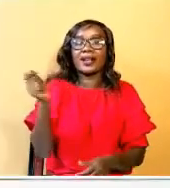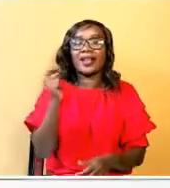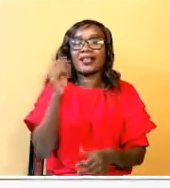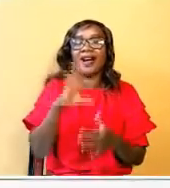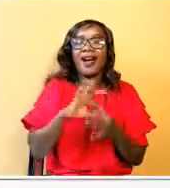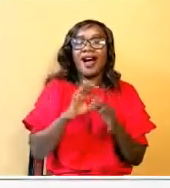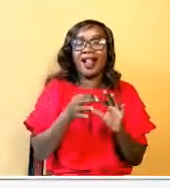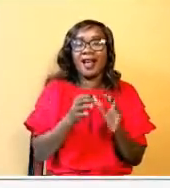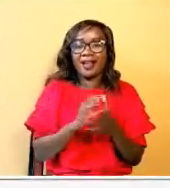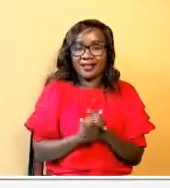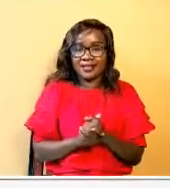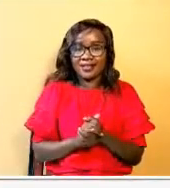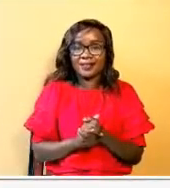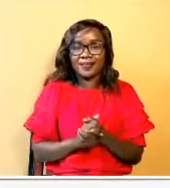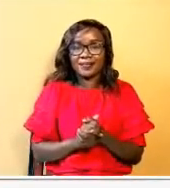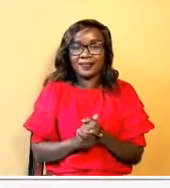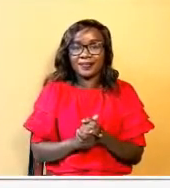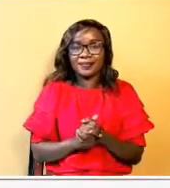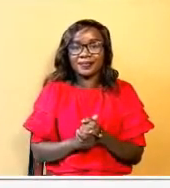Alliance.